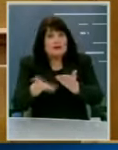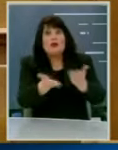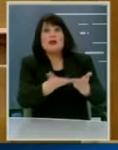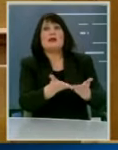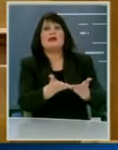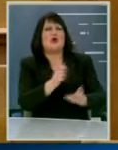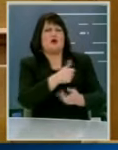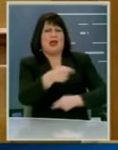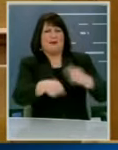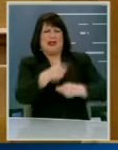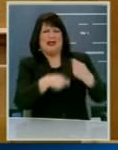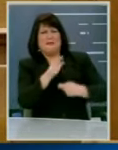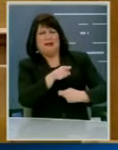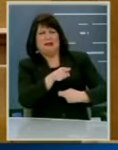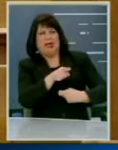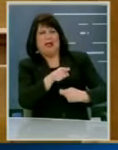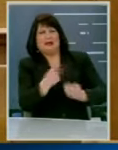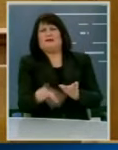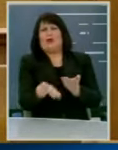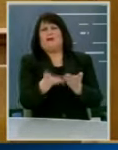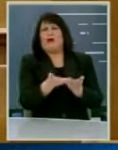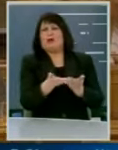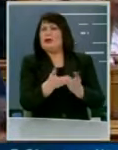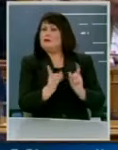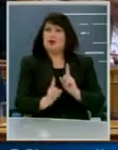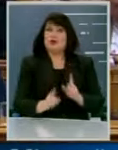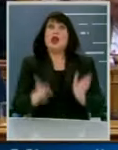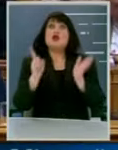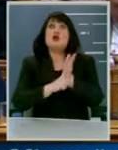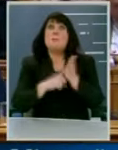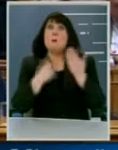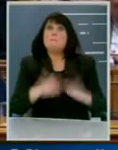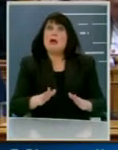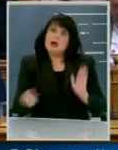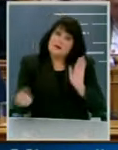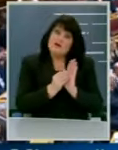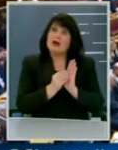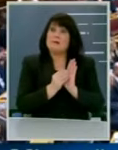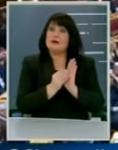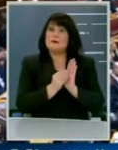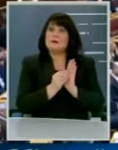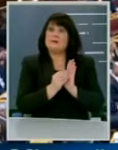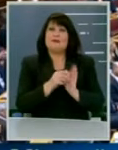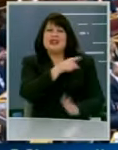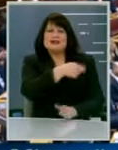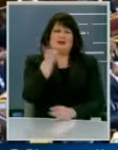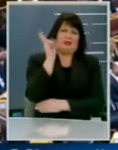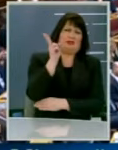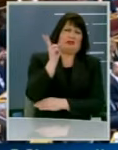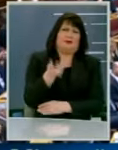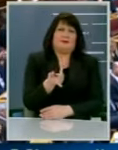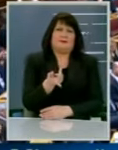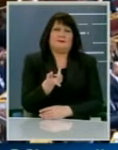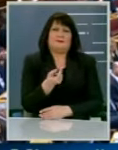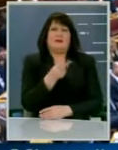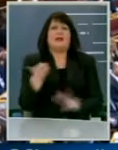τους επιχειρηματίες της κατάρτισης. Φέραμε ένα νόμο επίσης, τον οποίο λιδωρήσατε, για τα